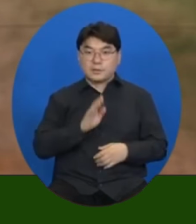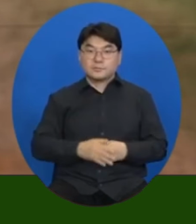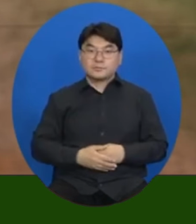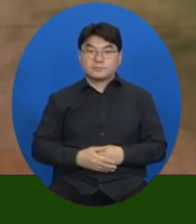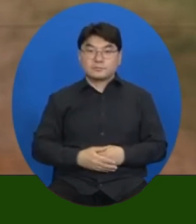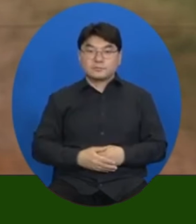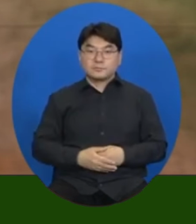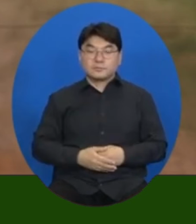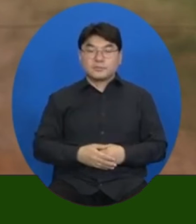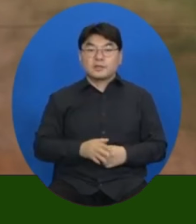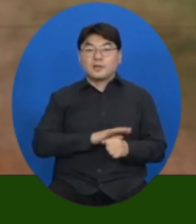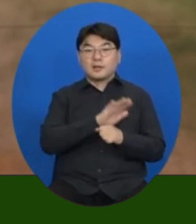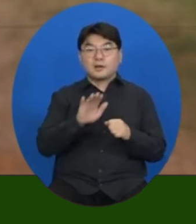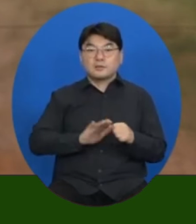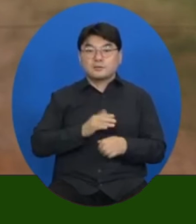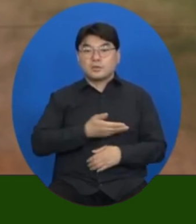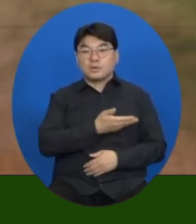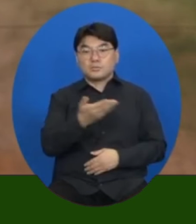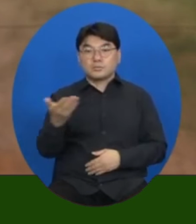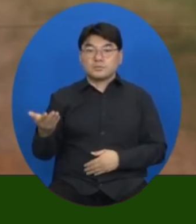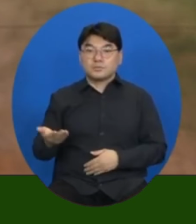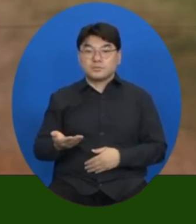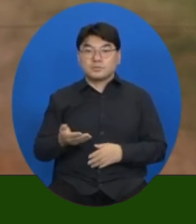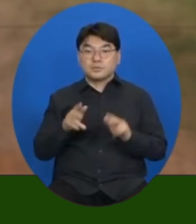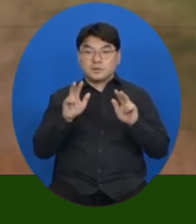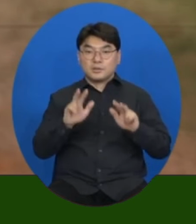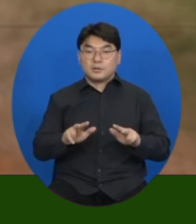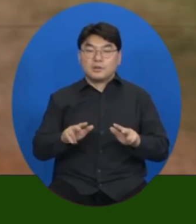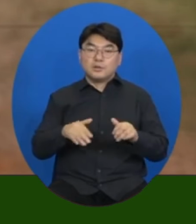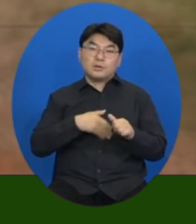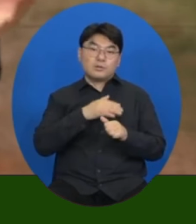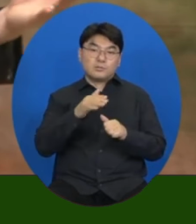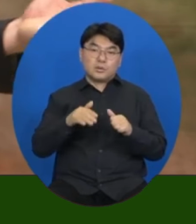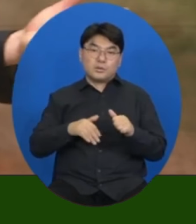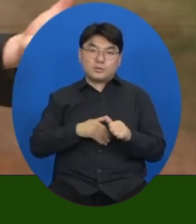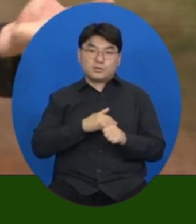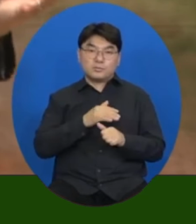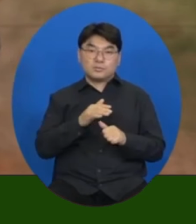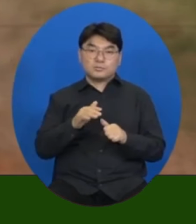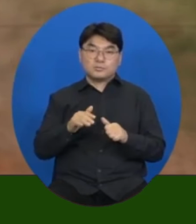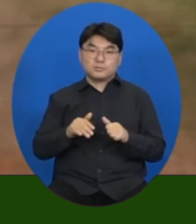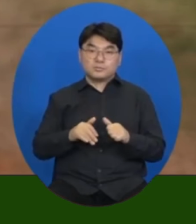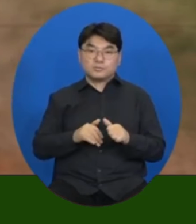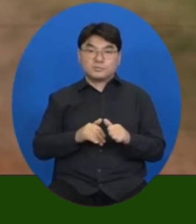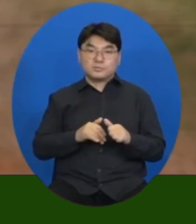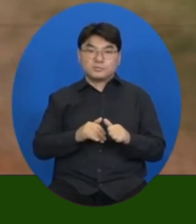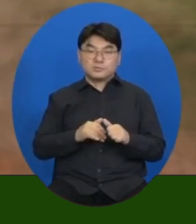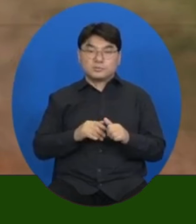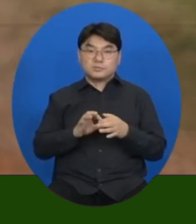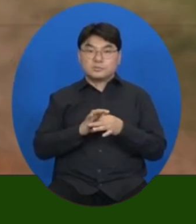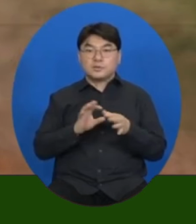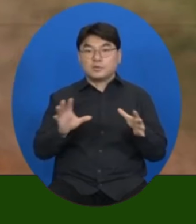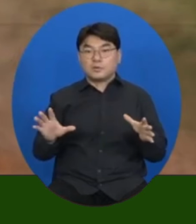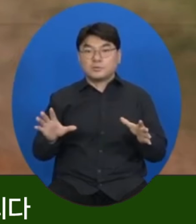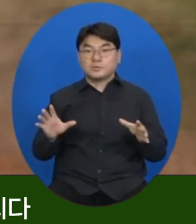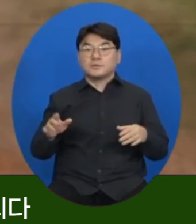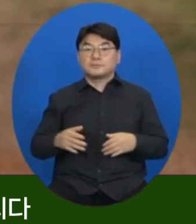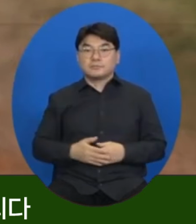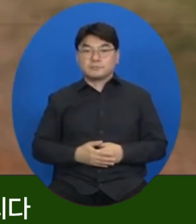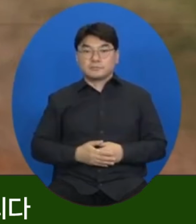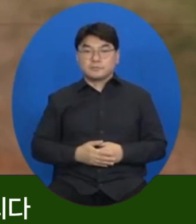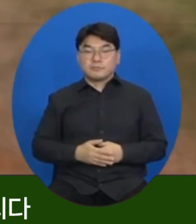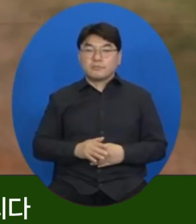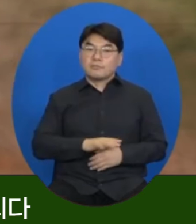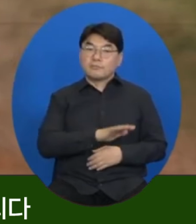것입니다 분 자리에 여러분들이 어떠한 형편에 있든지 어떤 환경 속에서 오늘이 자리에 참여하셨던 아무런 상관이 없어 우리